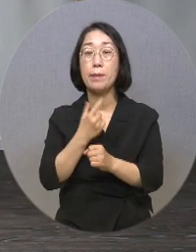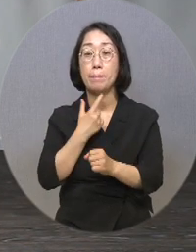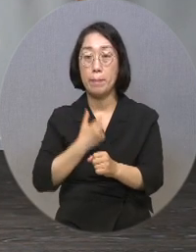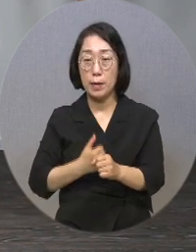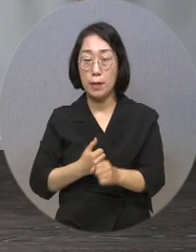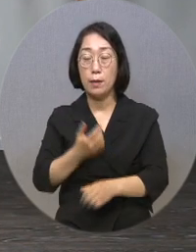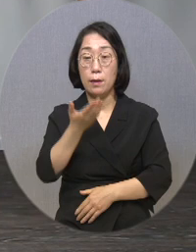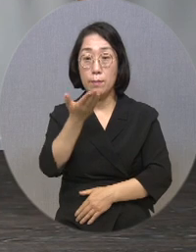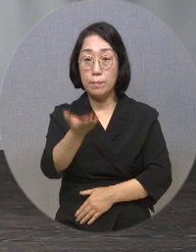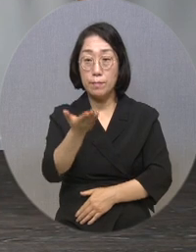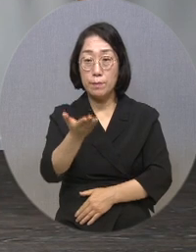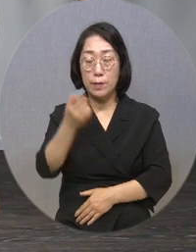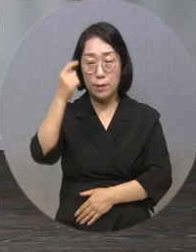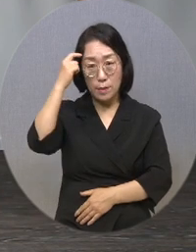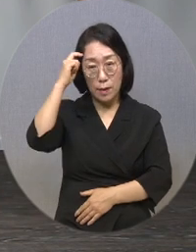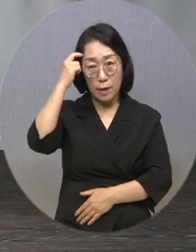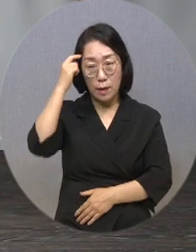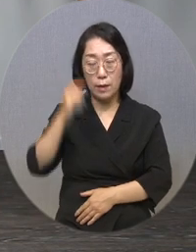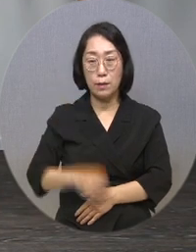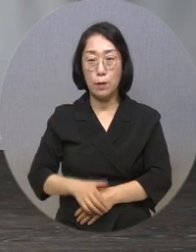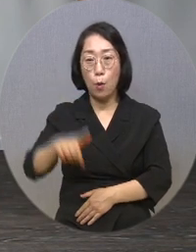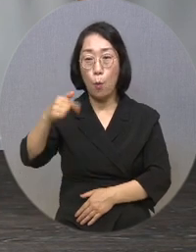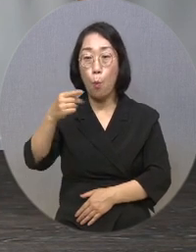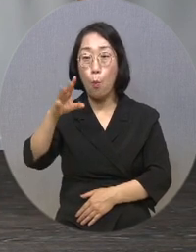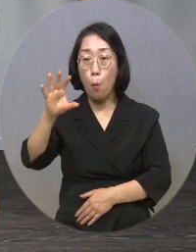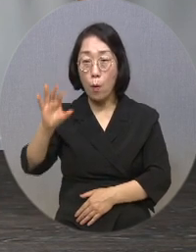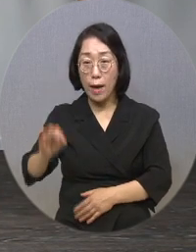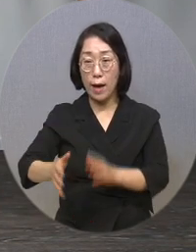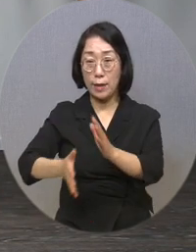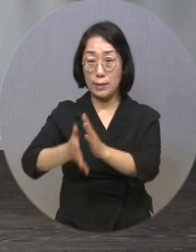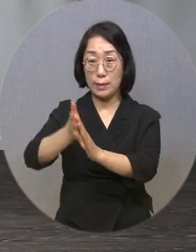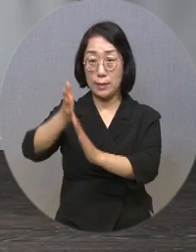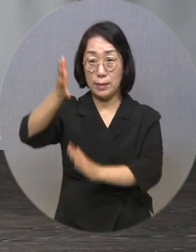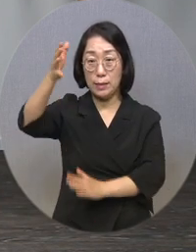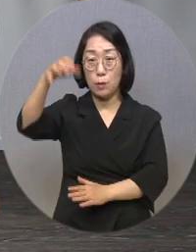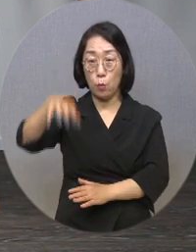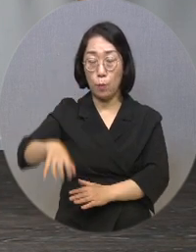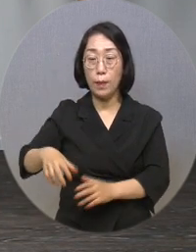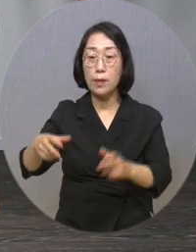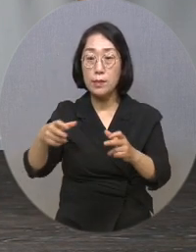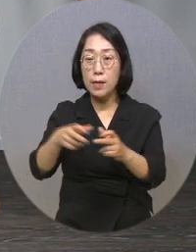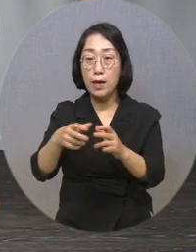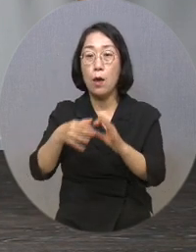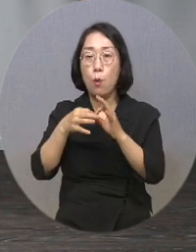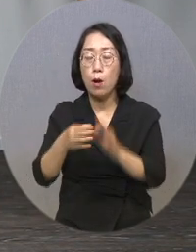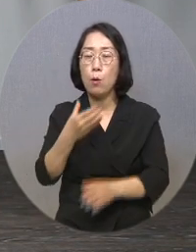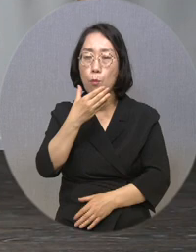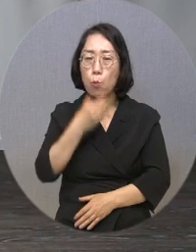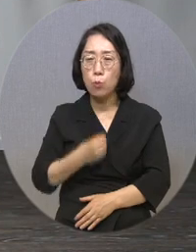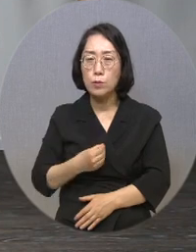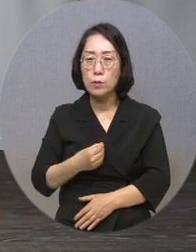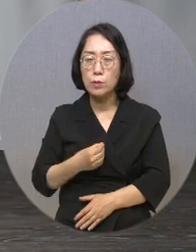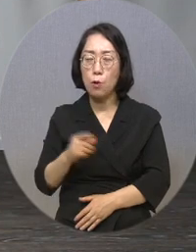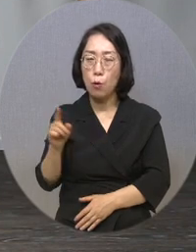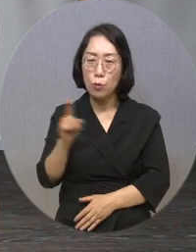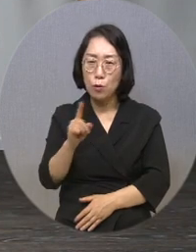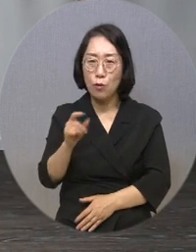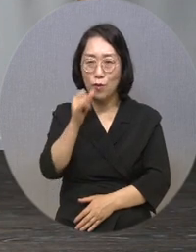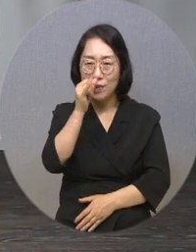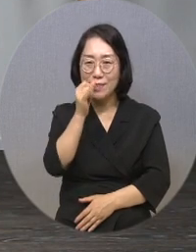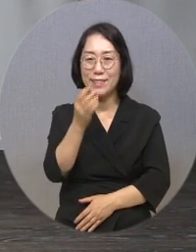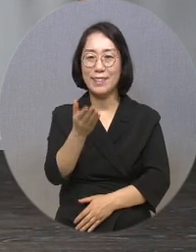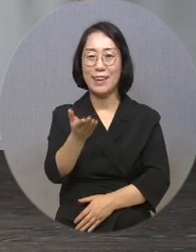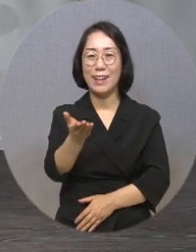그럼 의원님께서 생각하시는 혹시 이제 고양시 필요한 장애인 관련 복지는 또 어떤 것들이